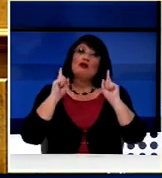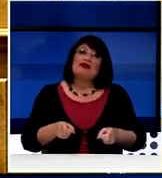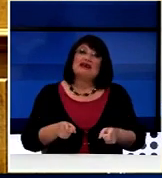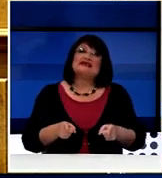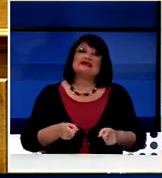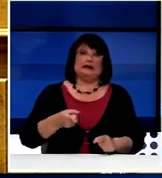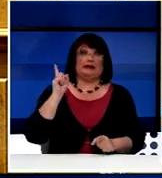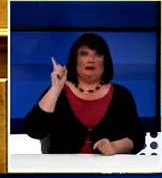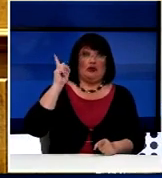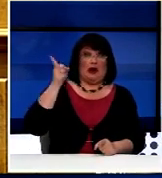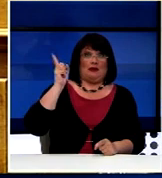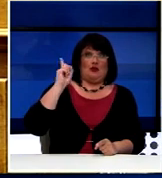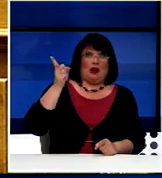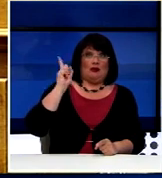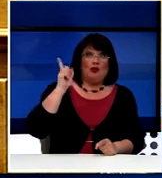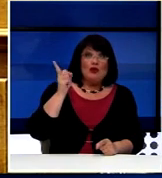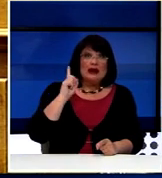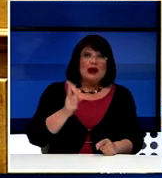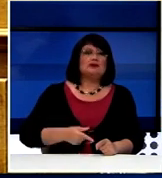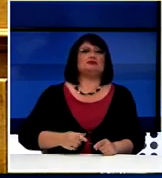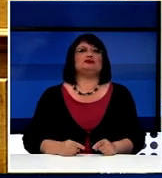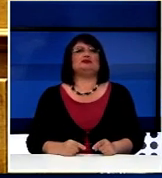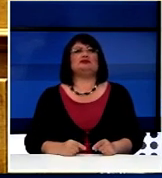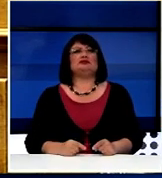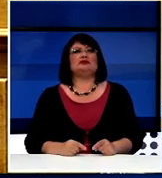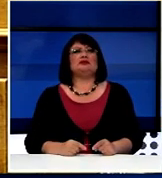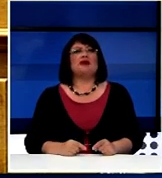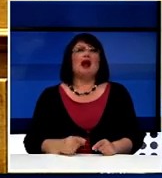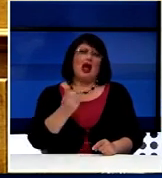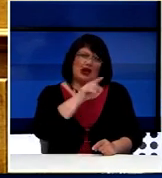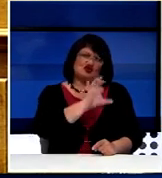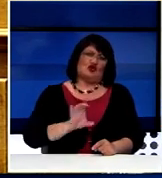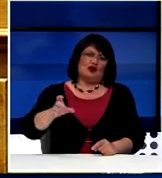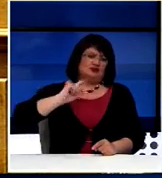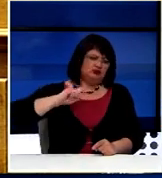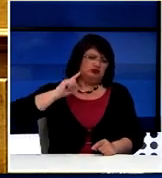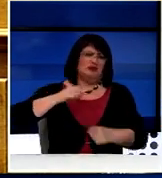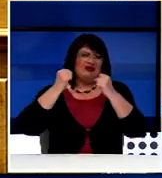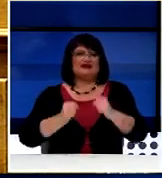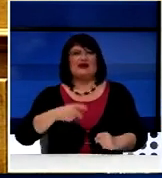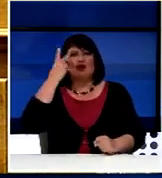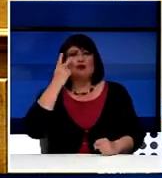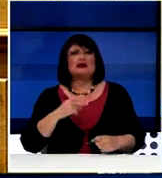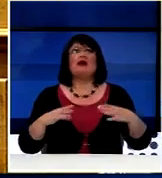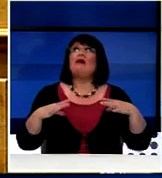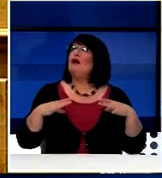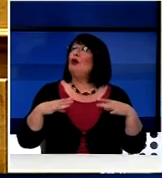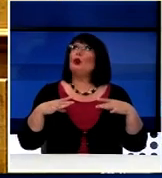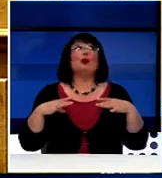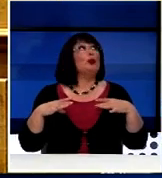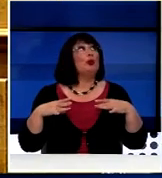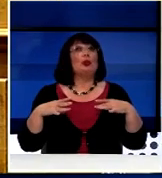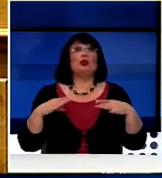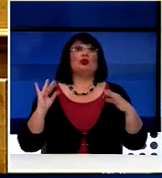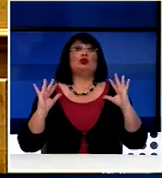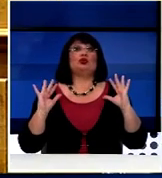λίγο κυρώσεις για παραβίαση δικαιωμάτων τρίτων χωρών, αλλά να σφυρίζει αδιάφορα ή στην καλύτερη περίπτωση